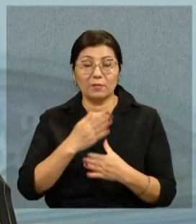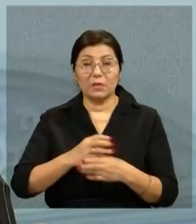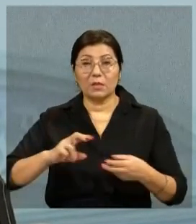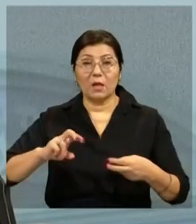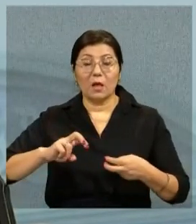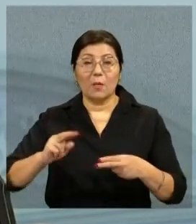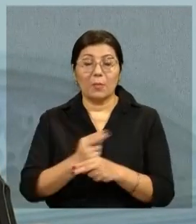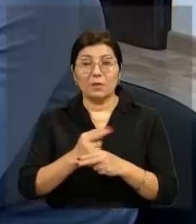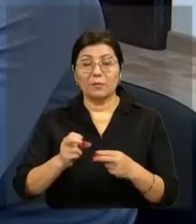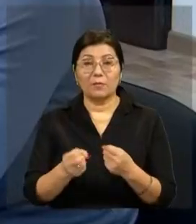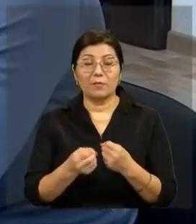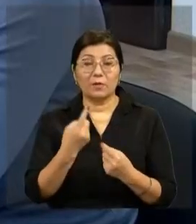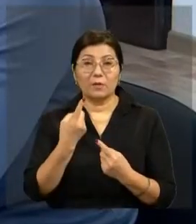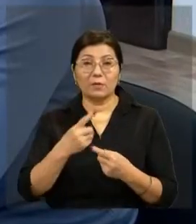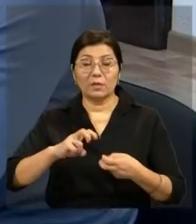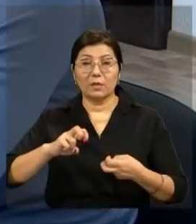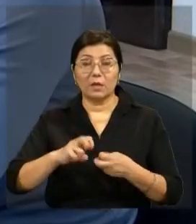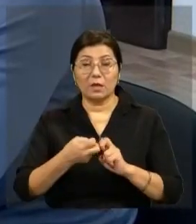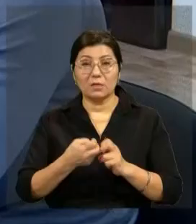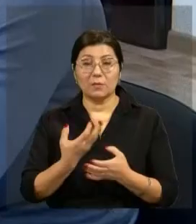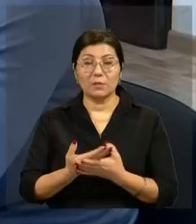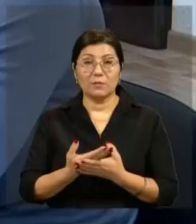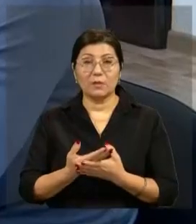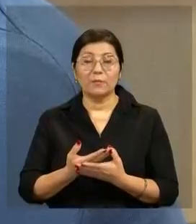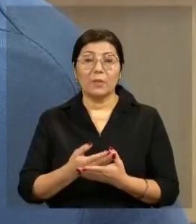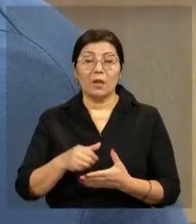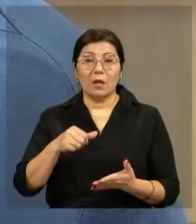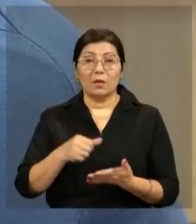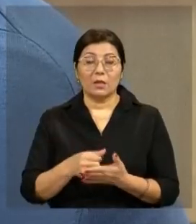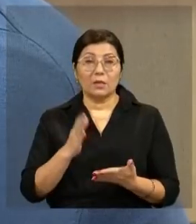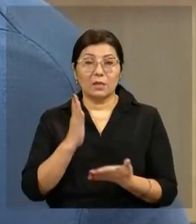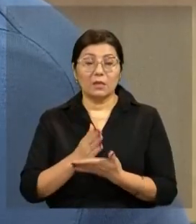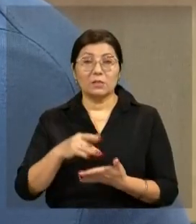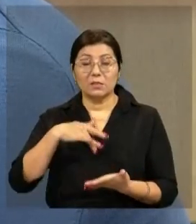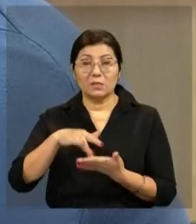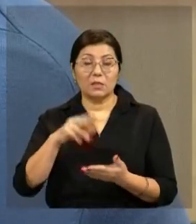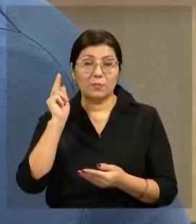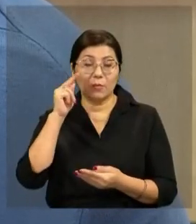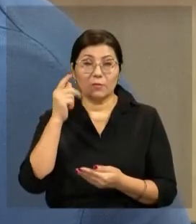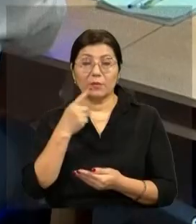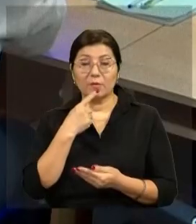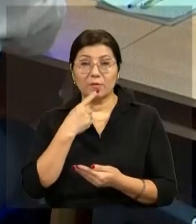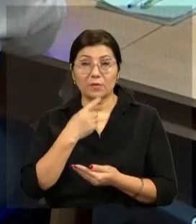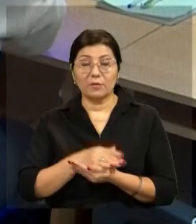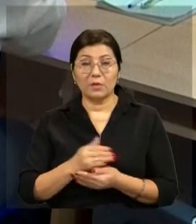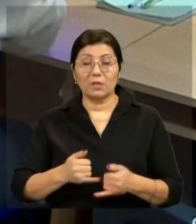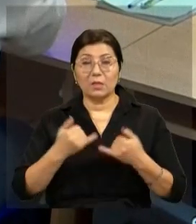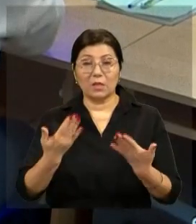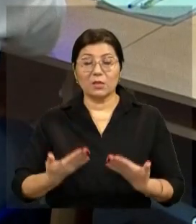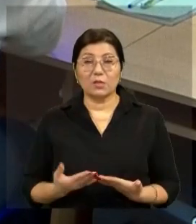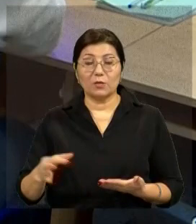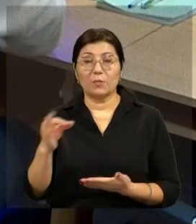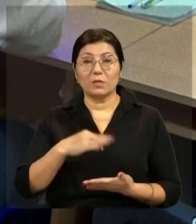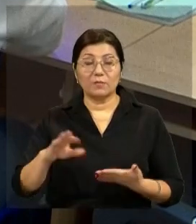ошибок. При управлении функционирует Центр по обучению языкам, который занимается организацией языковых курсов для жителей области